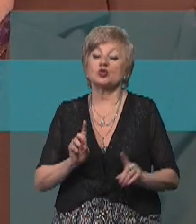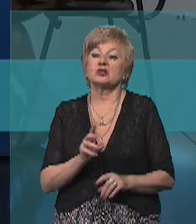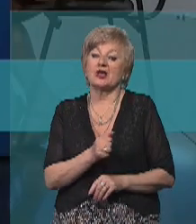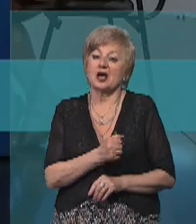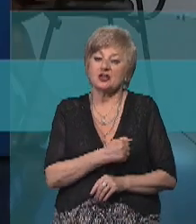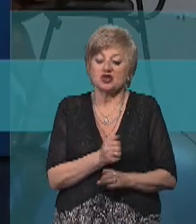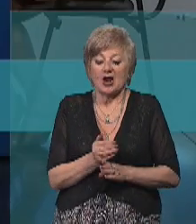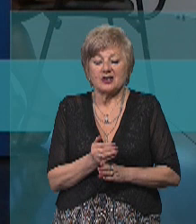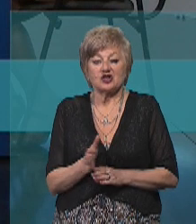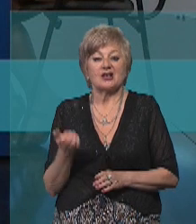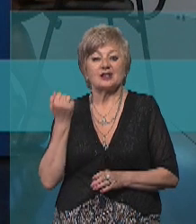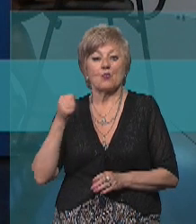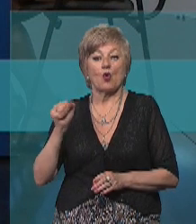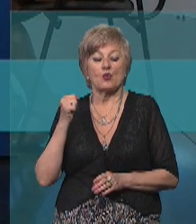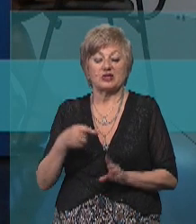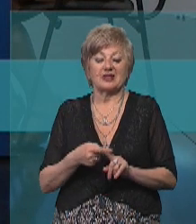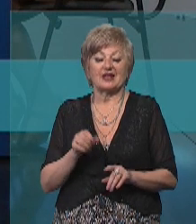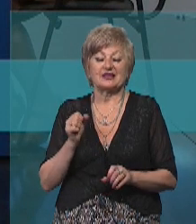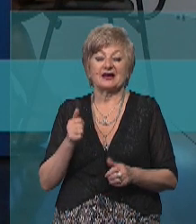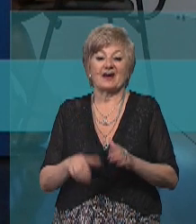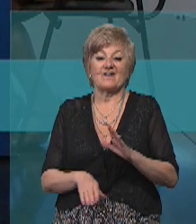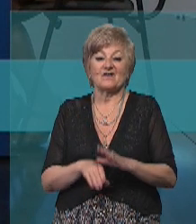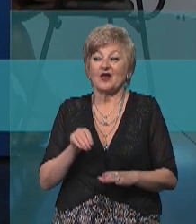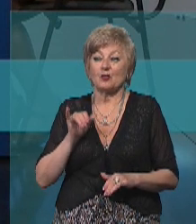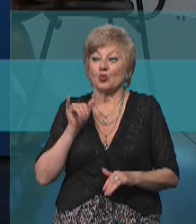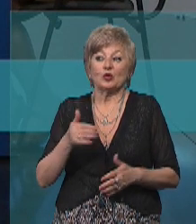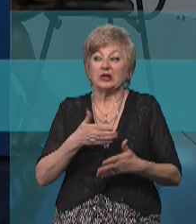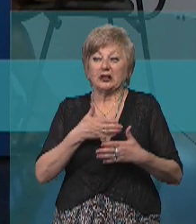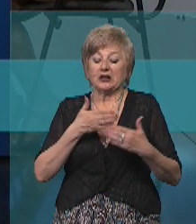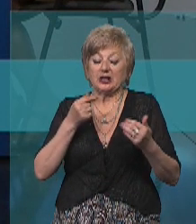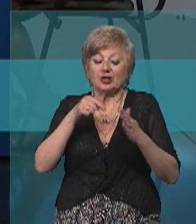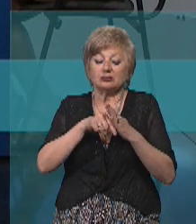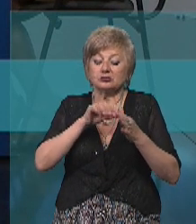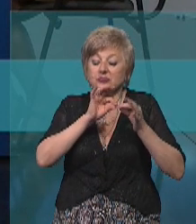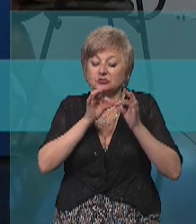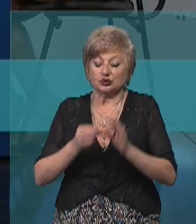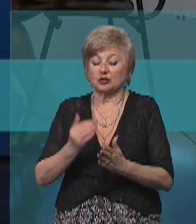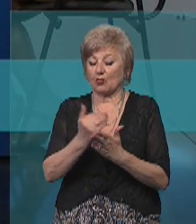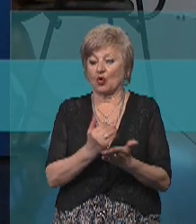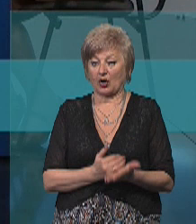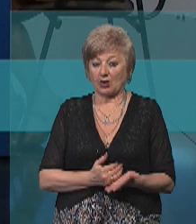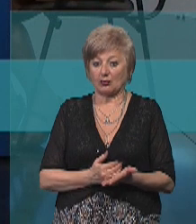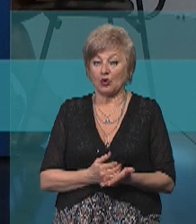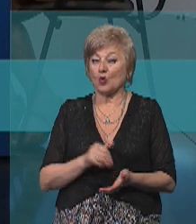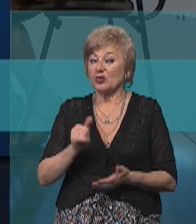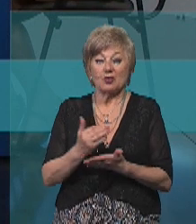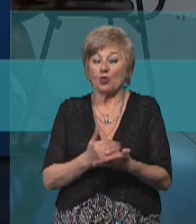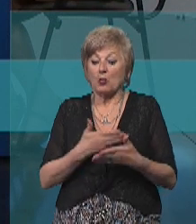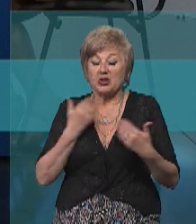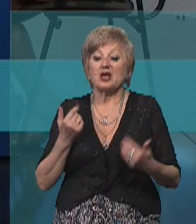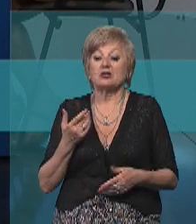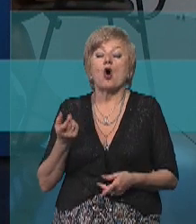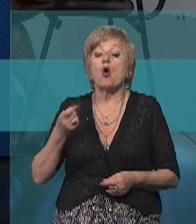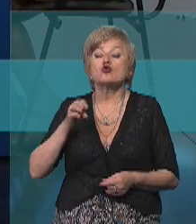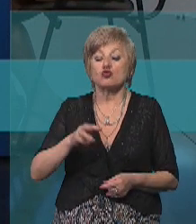жаль, частина переможців цих виборів, у них немає змістовних програм. А якщо немає програм, тоді про що